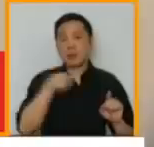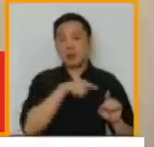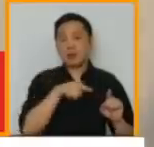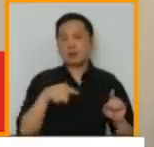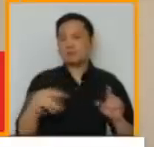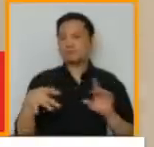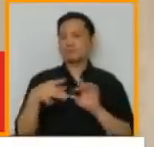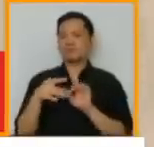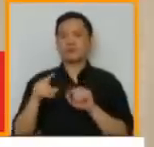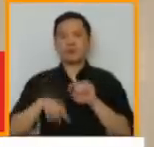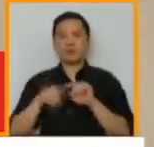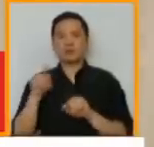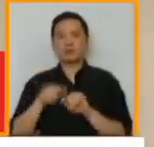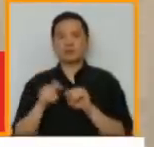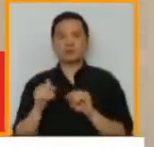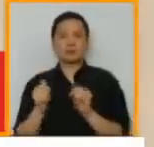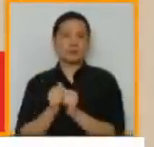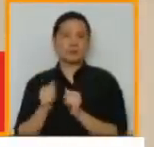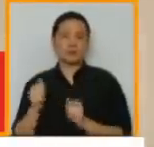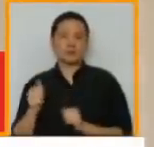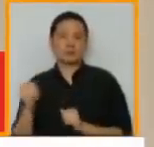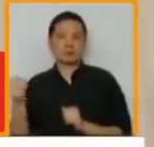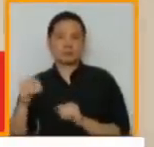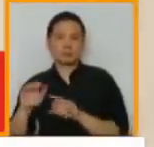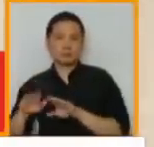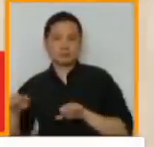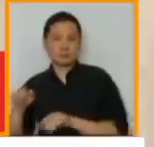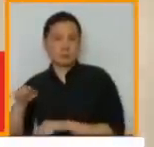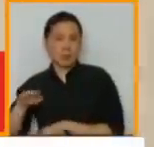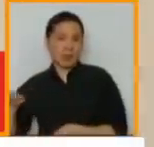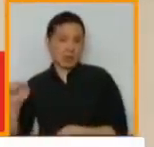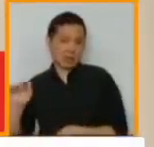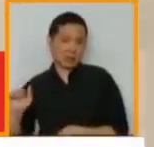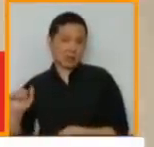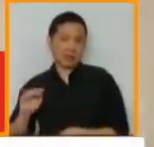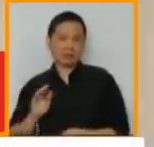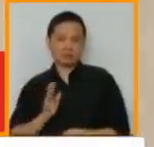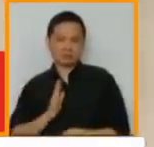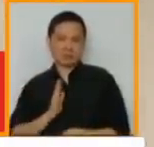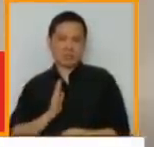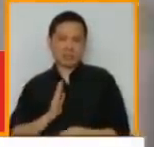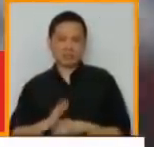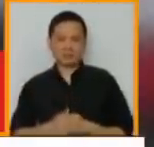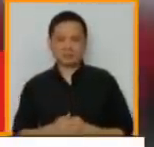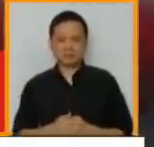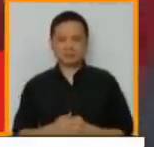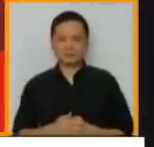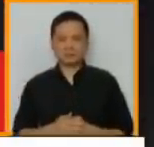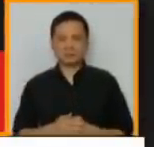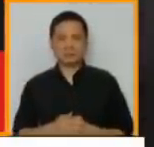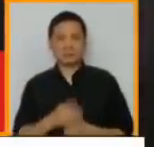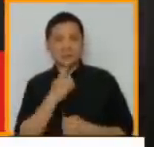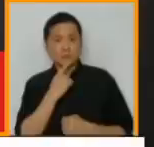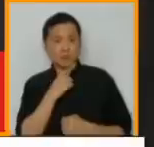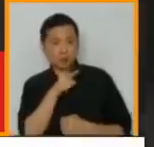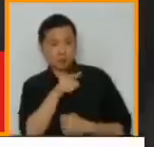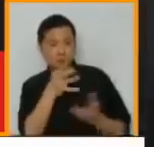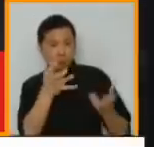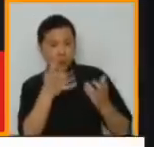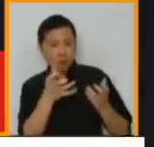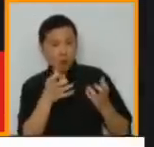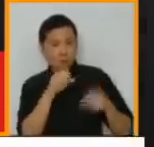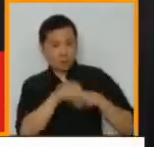Na-miss kita. Bagay, dami mo na kasing ginagawa eh. Tapos... Diba sabi mo gusto mo ng bike? Oo. Ayun o. Oh no.